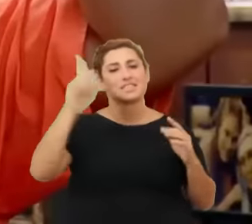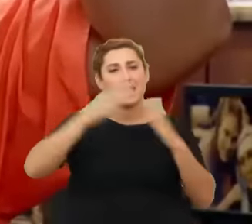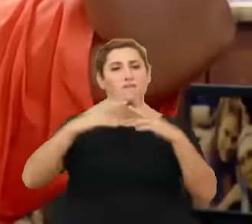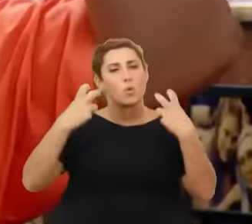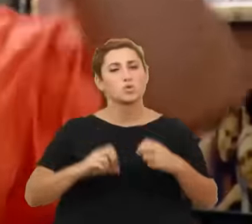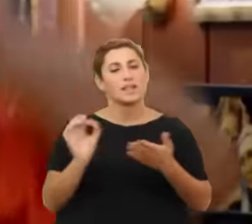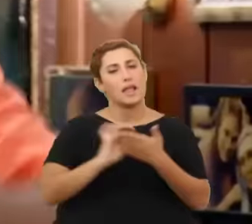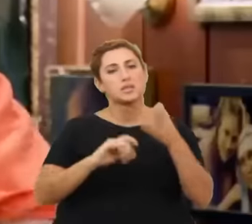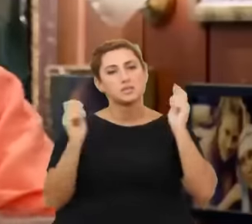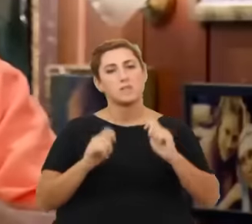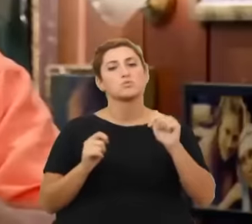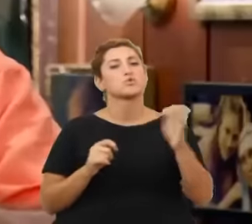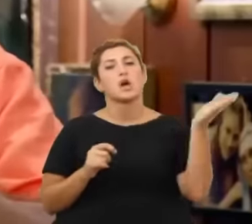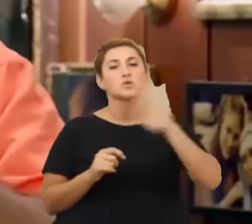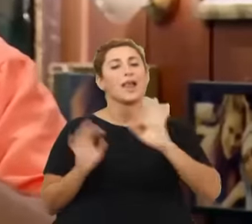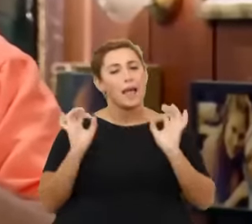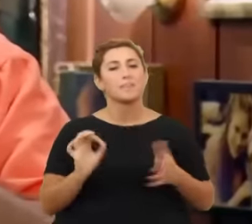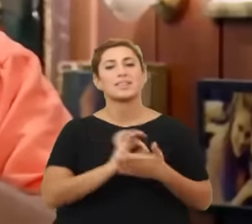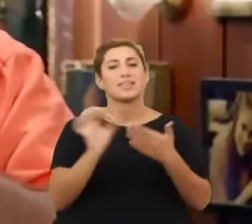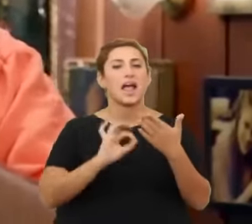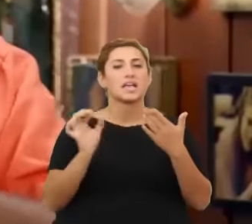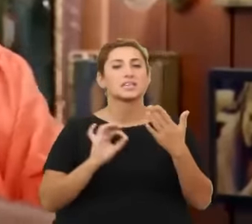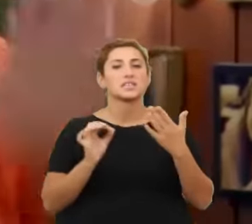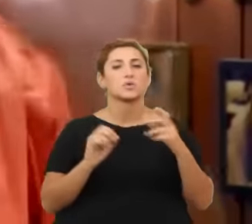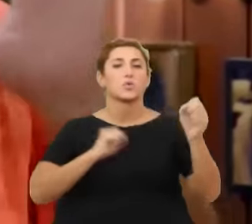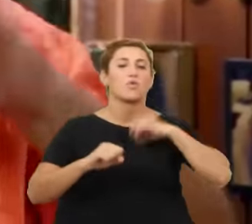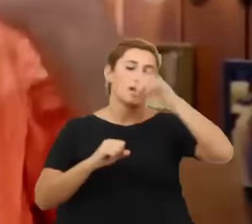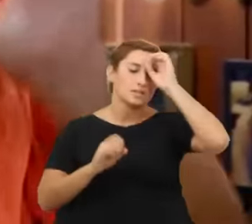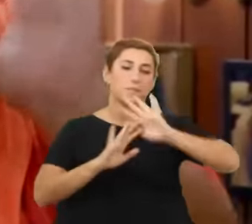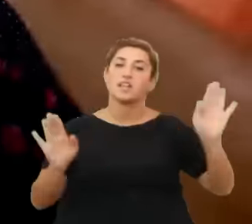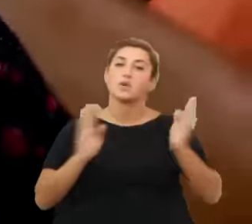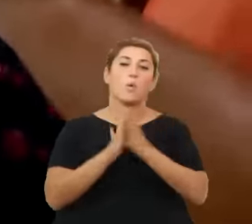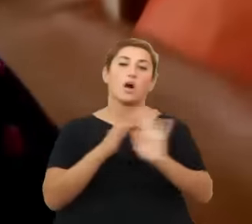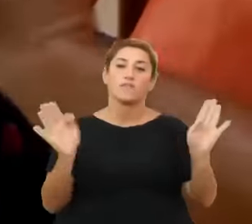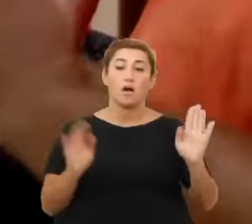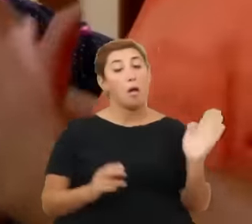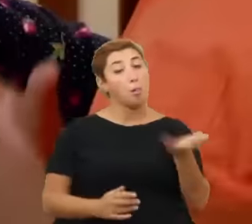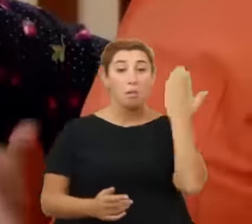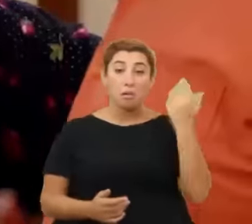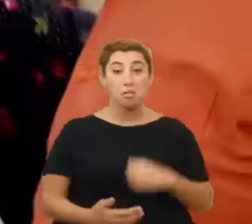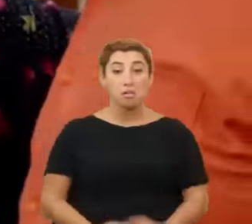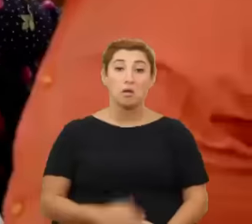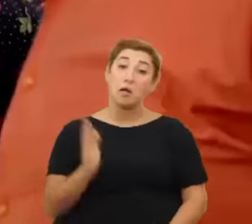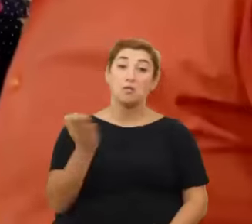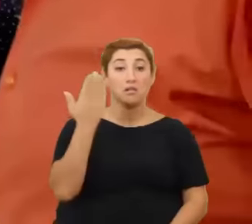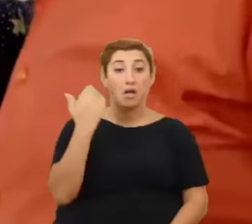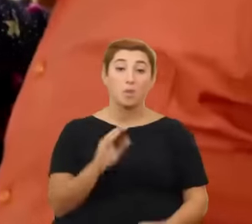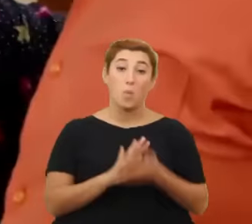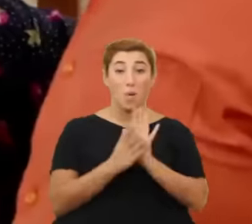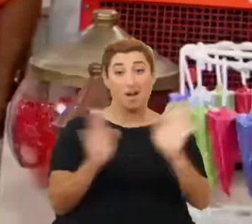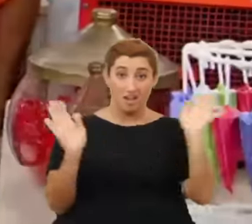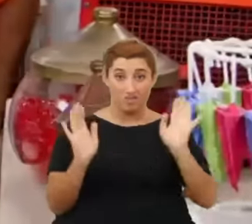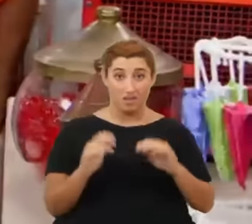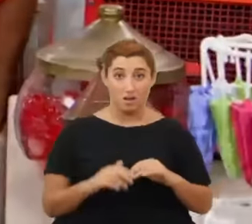evinde otursun dersini yapsın. Bundan sonra hep dersi yapacak. O üniversiteyi bitirecek. Oka. Allah Allah. Allah Allah. Oka